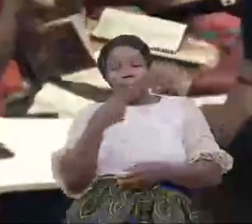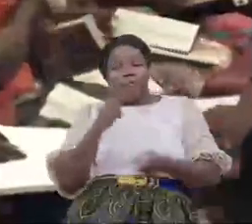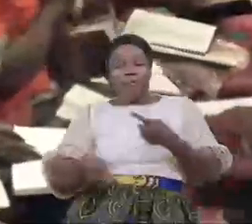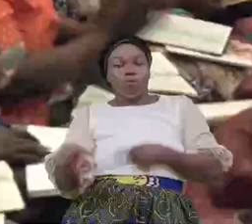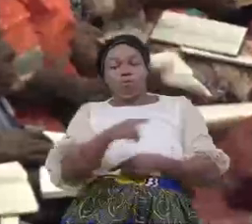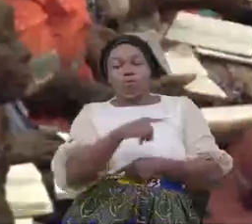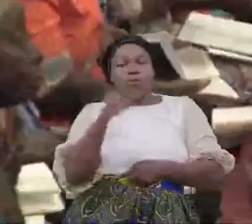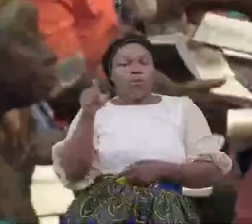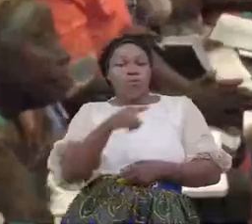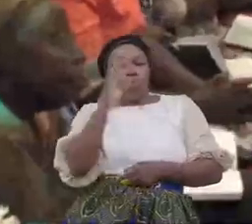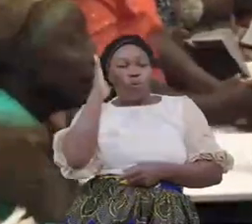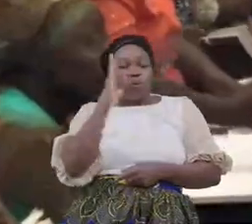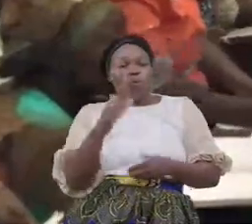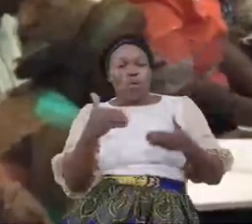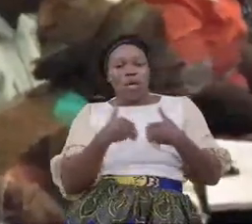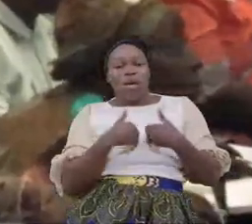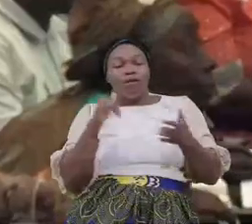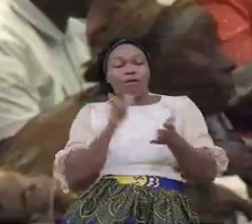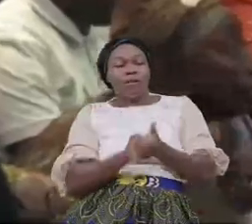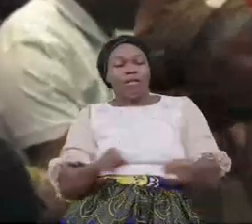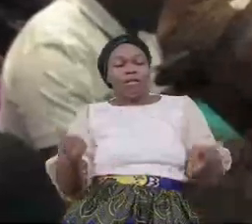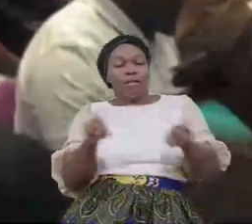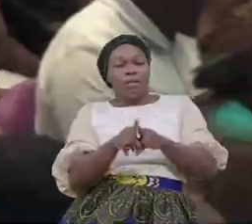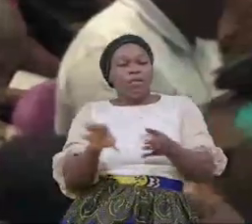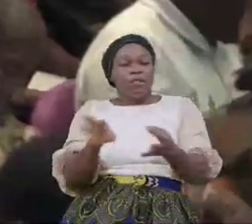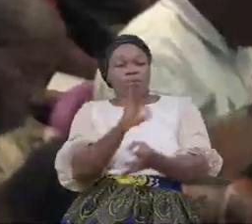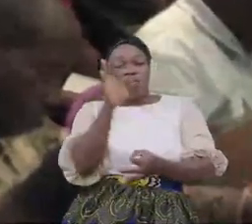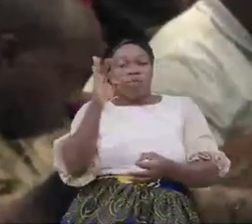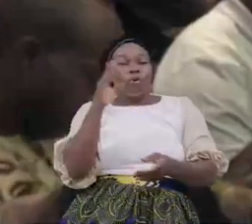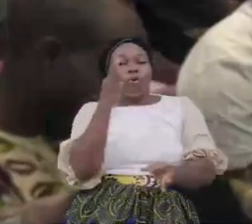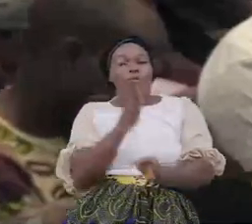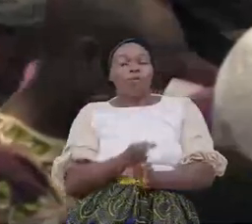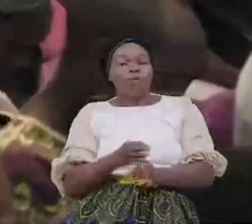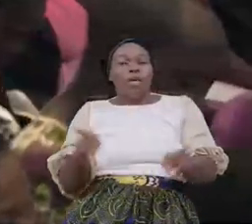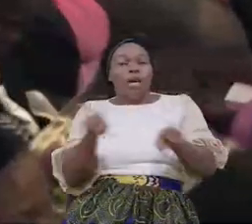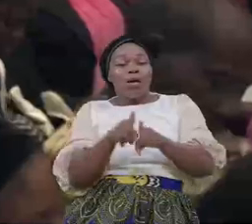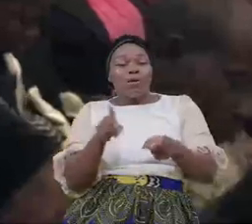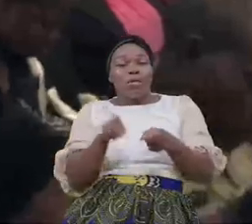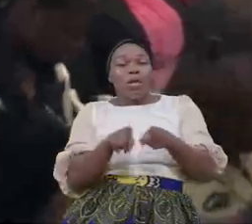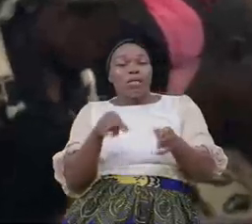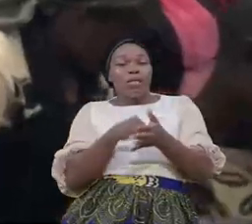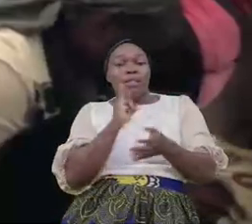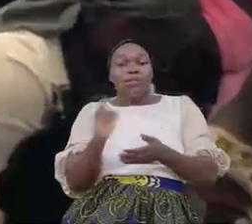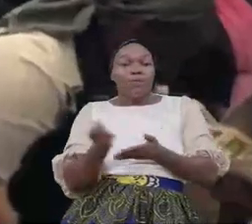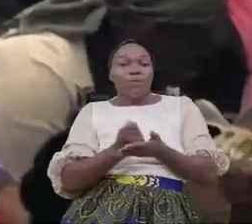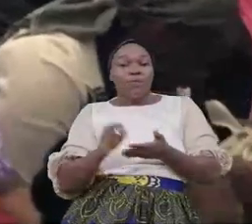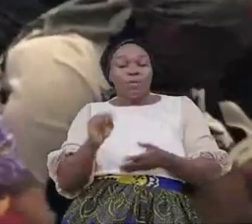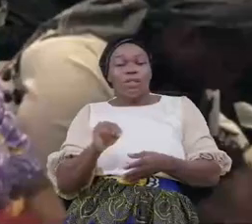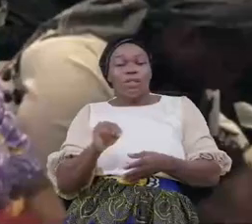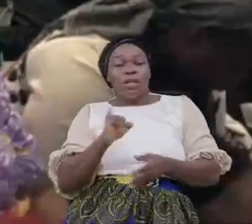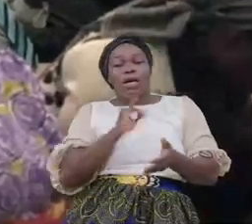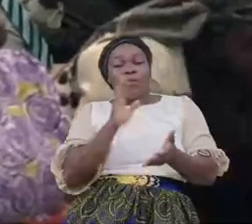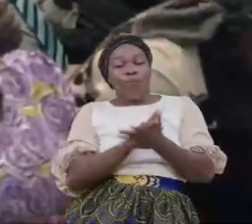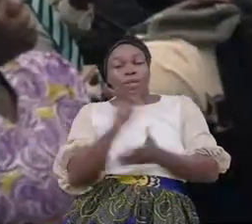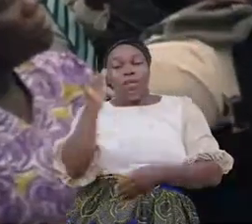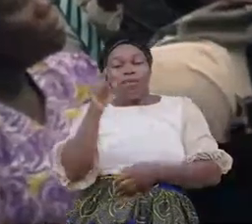Jésus-Christ. Et comme nous avons le même esprit de foi qui est exprimé dans cette parole de l'Écriture,